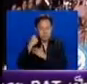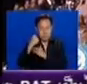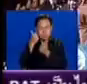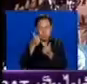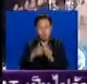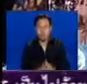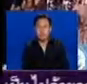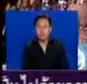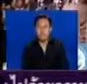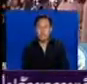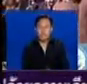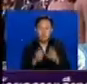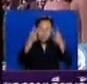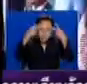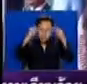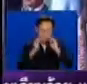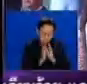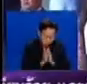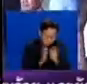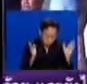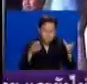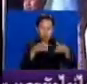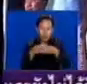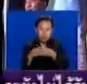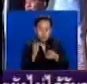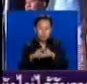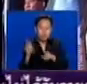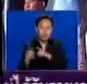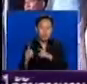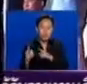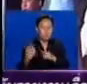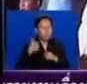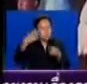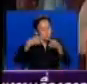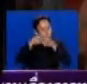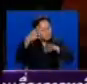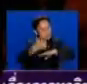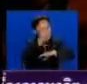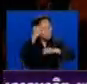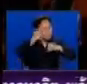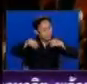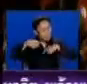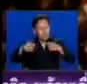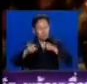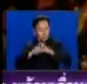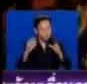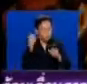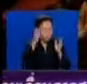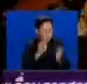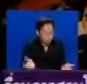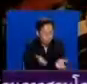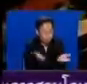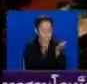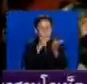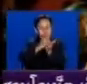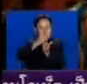ายกรัฐมนตรียังได้ขอบคุณทุกพรรคการเมืองที่ถึงแม้ว่าจะมีความเห็นที่แตกต่างกันทางการเมืองแต่ทุกคนก็ยังช่ว